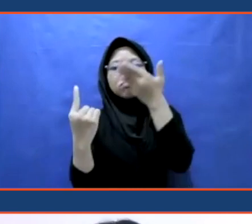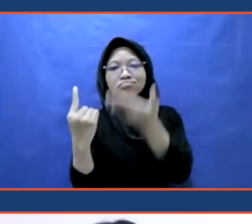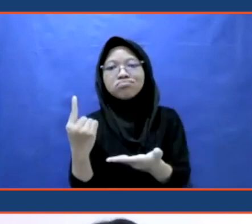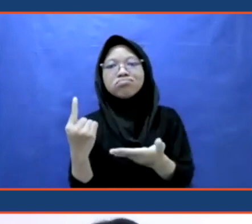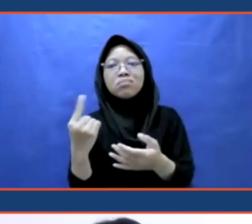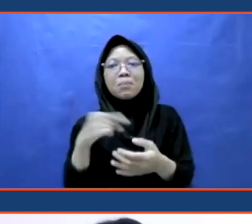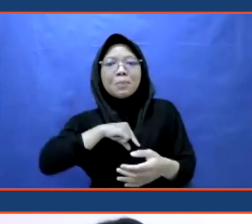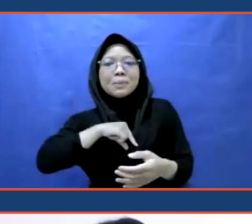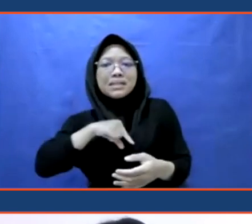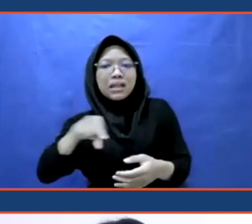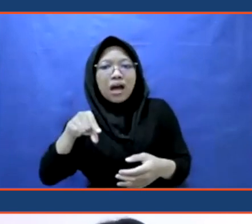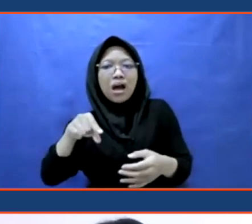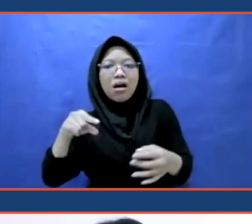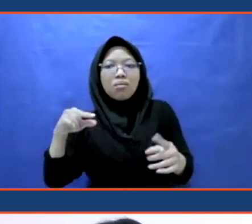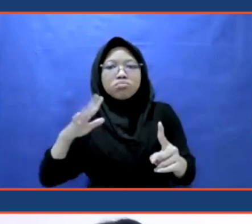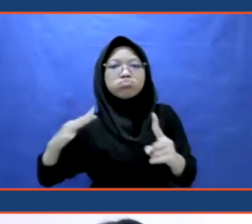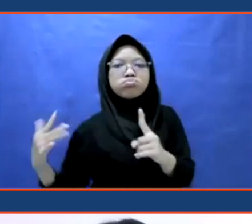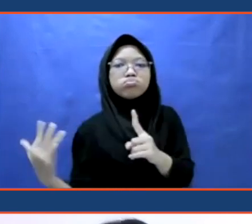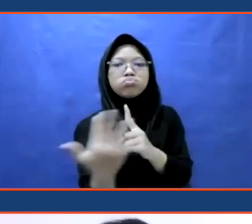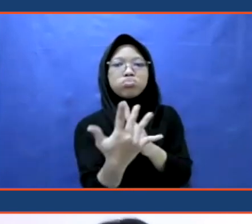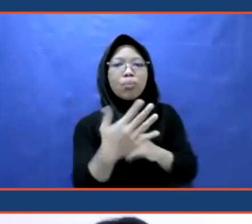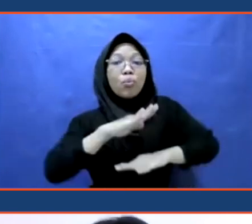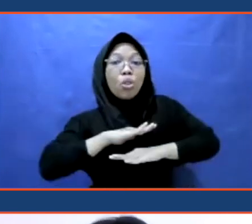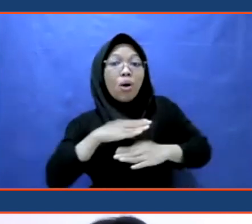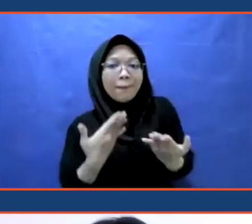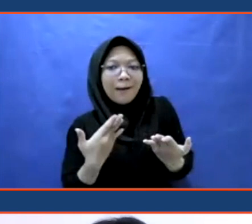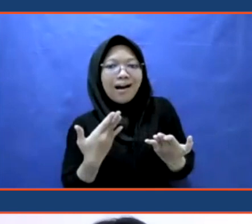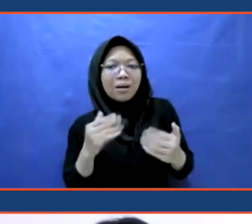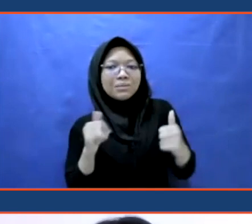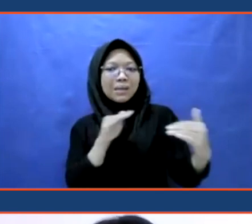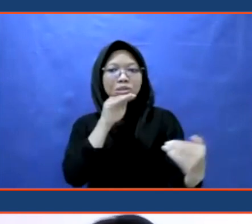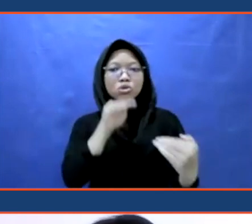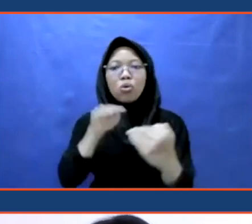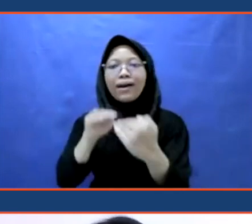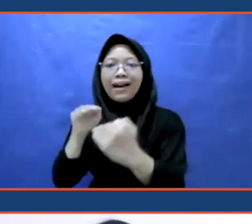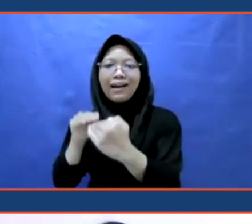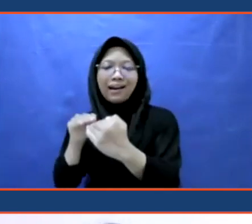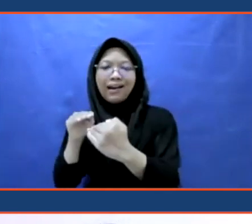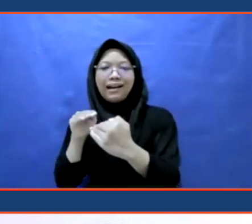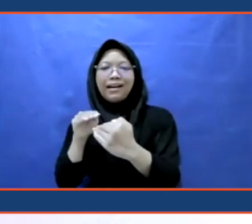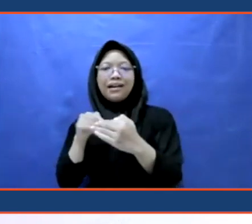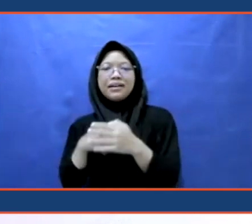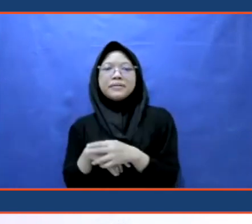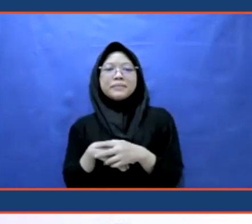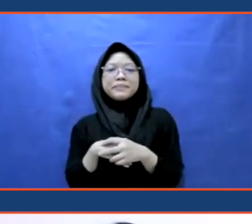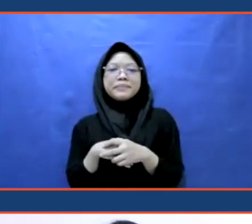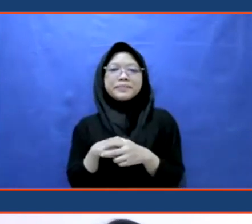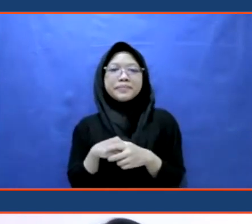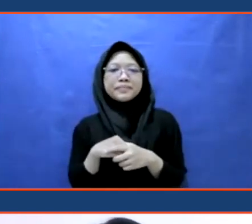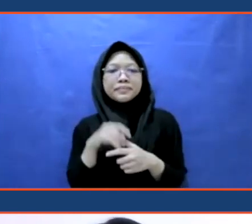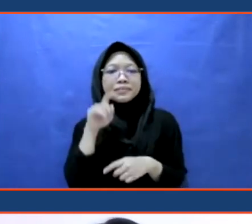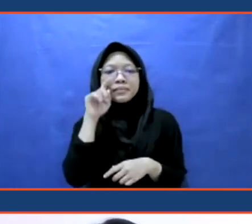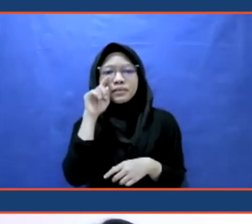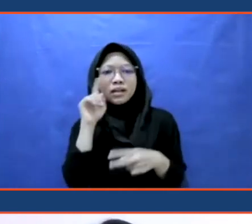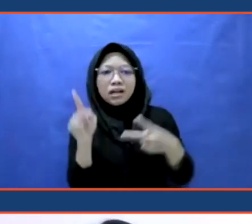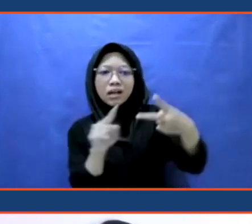bisa juga messed yang dilakukan di ruang kelas hai lalu Yang kedua juga di prinsip laissez ya nice